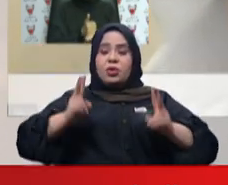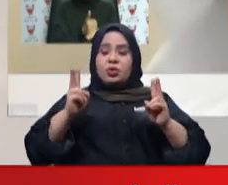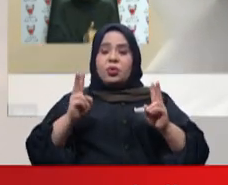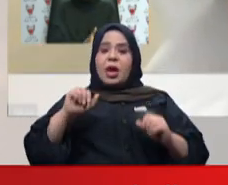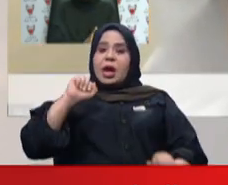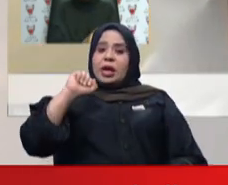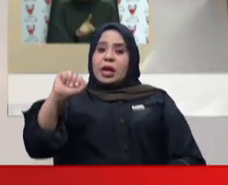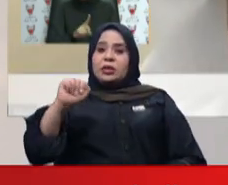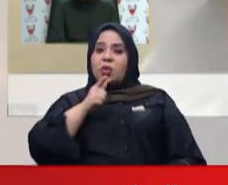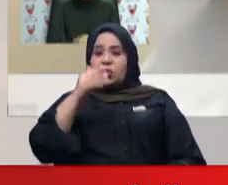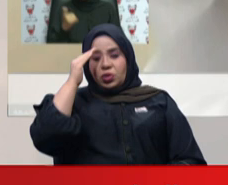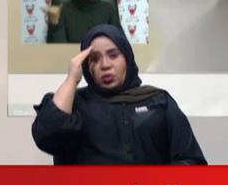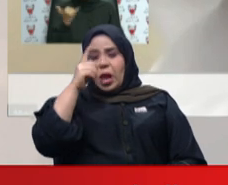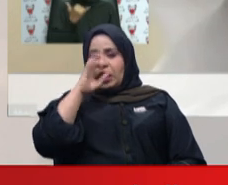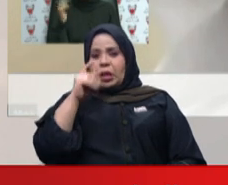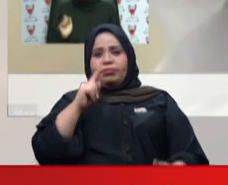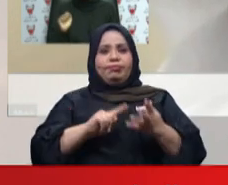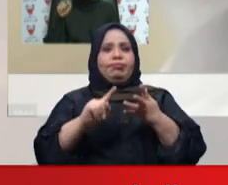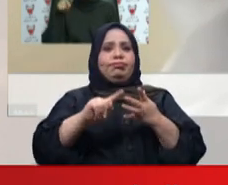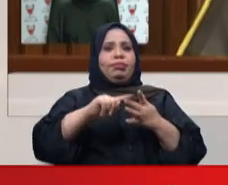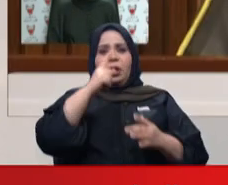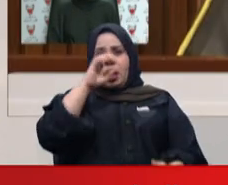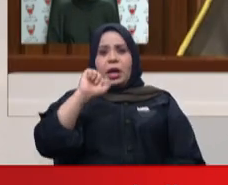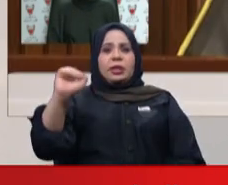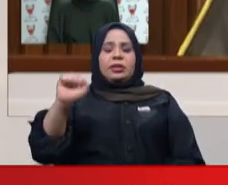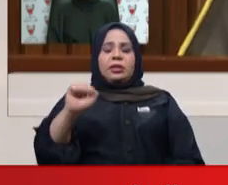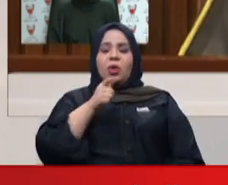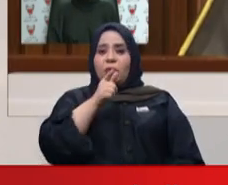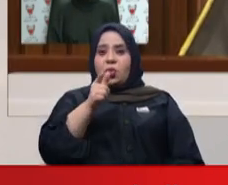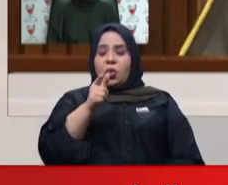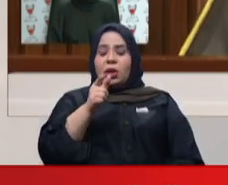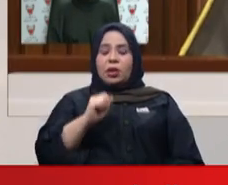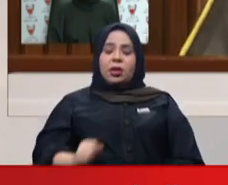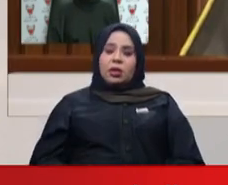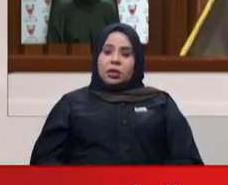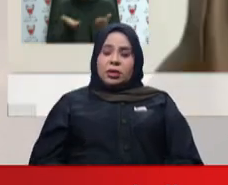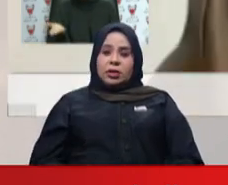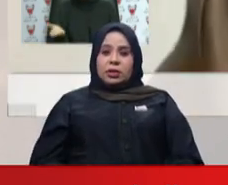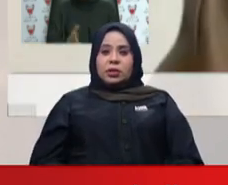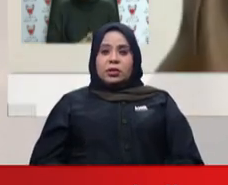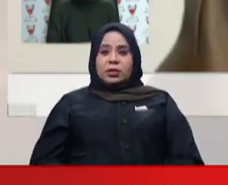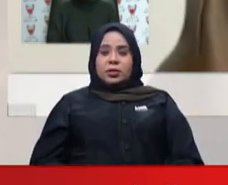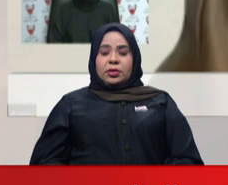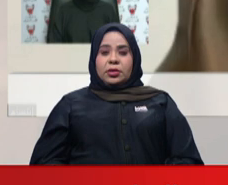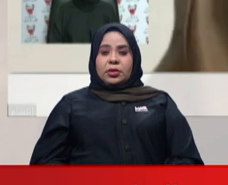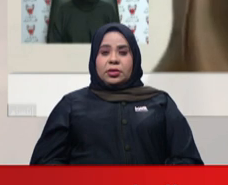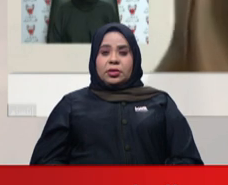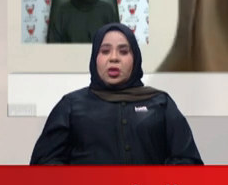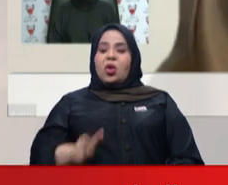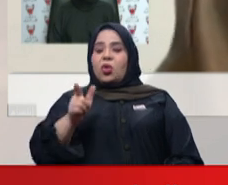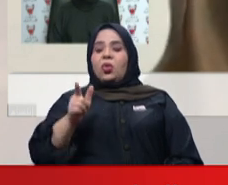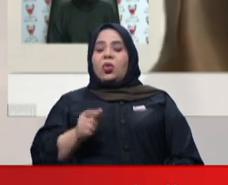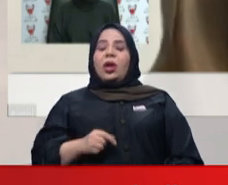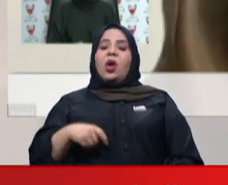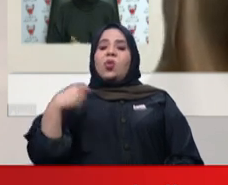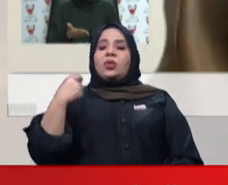بالنسبة للقوة الاحتياطية، هذا طبعا رافد كبير وعظيم. دائما وزارة الداخلية